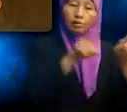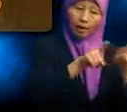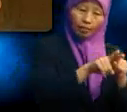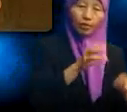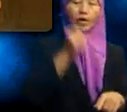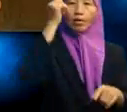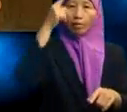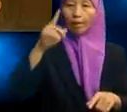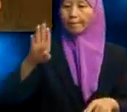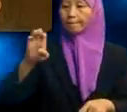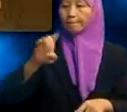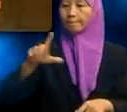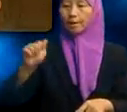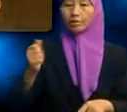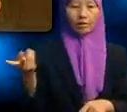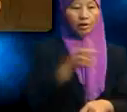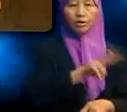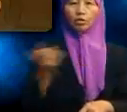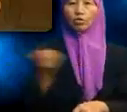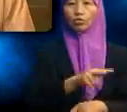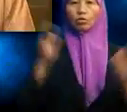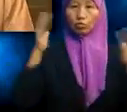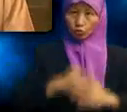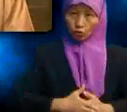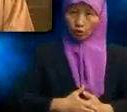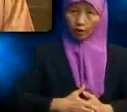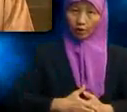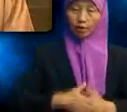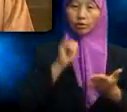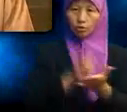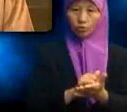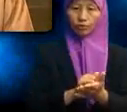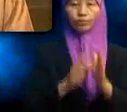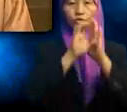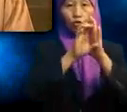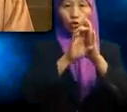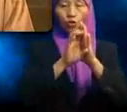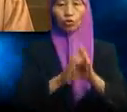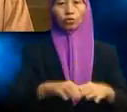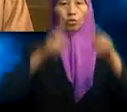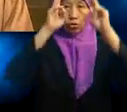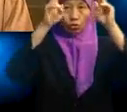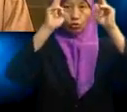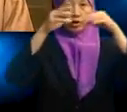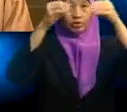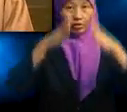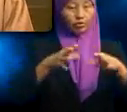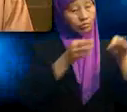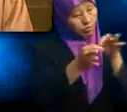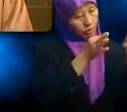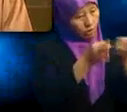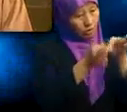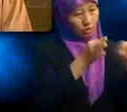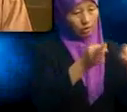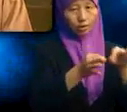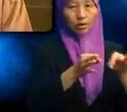dan perbezaan antara kedua-dua solat tersebut. Umpamanya, apabila ustazah menerangkan syarat yang berkaitan